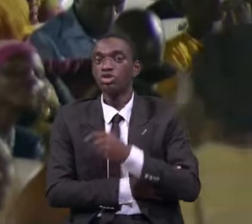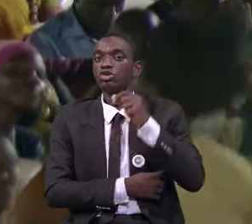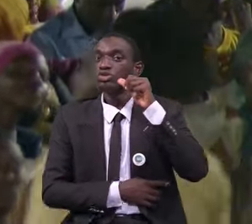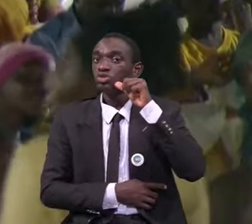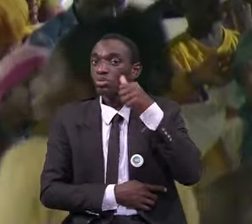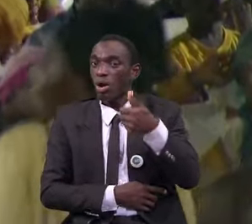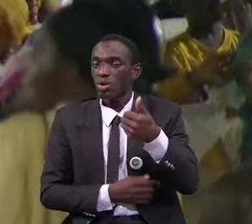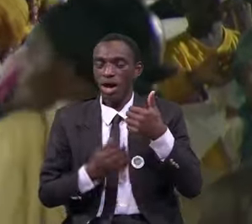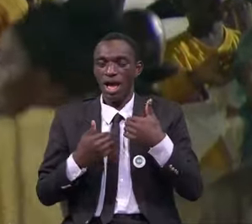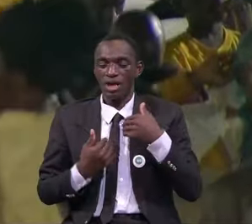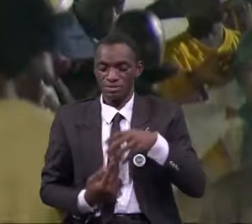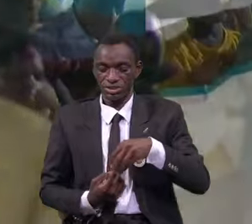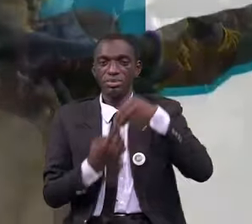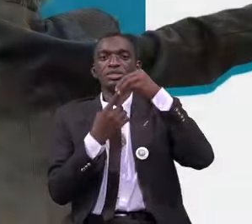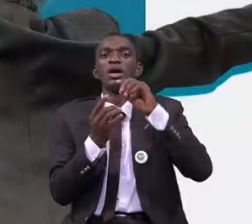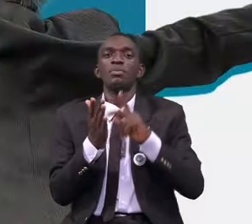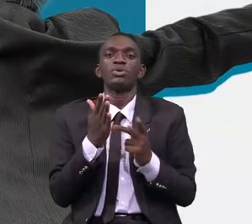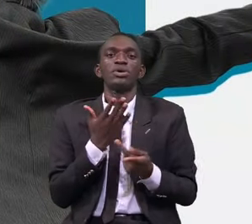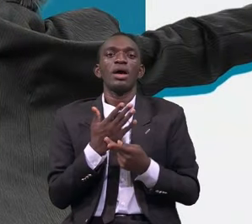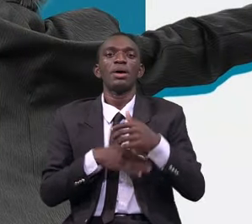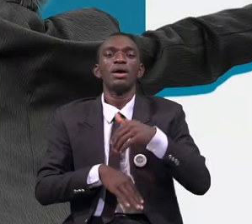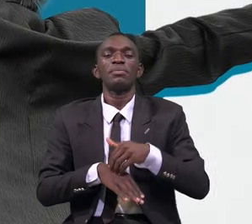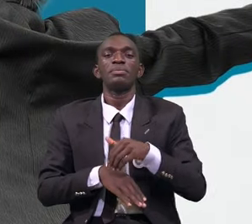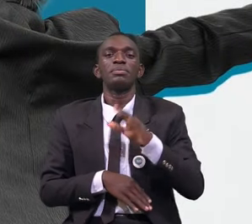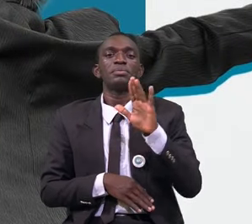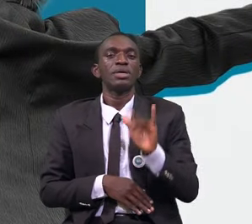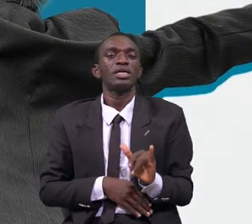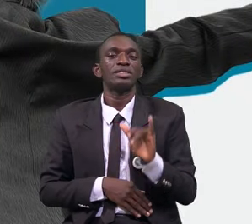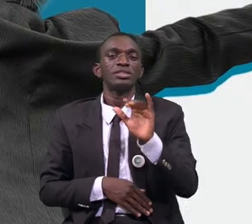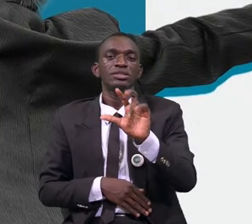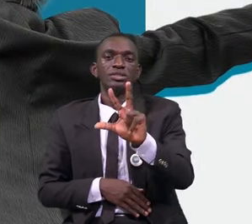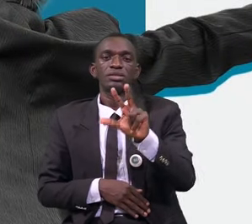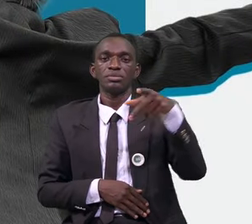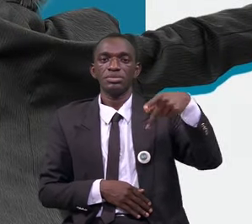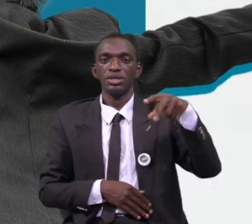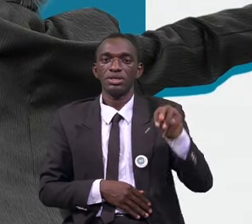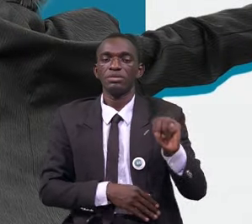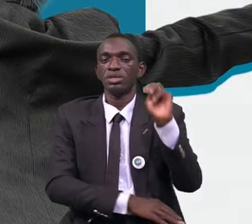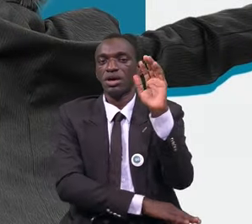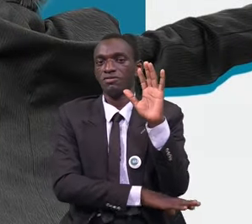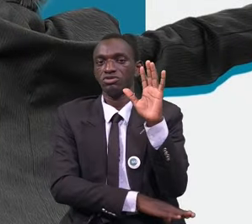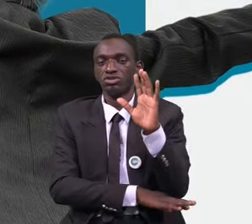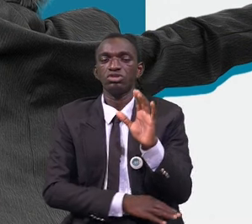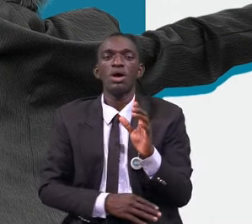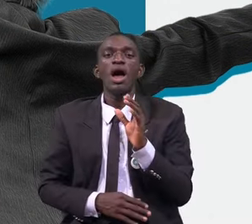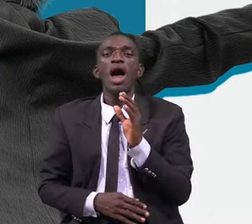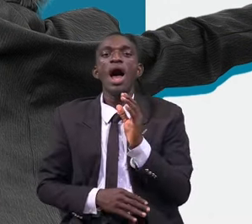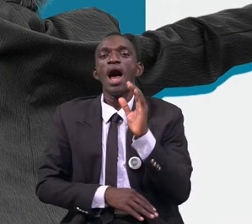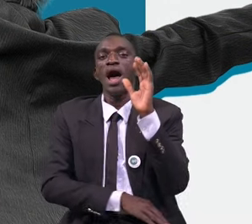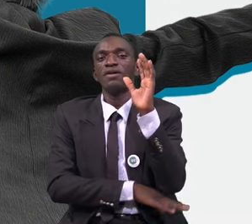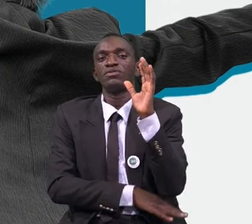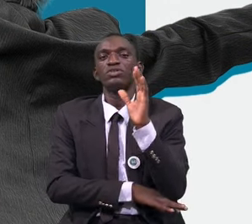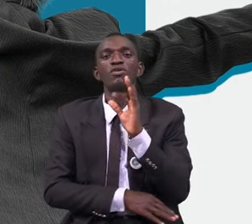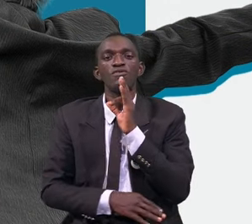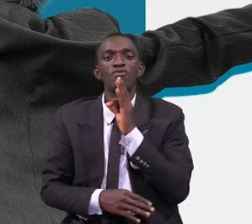special program at 3 p.m. Demain vous aurez un programme spécial à 15 heures. Lunch hour with Christ.